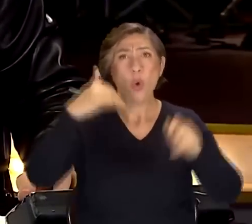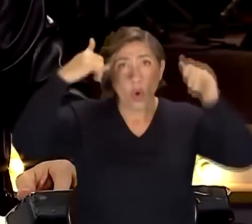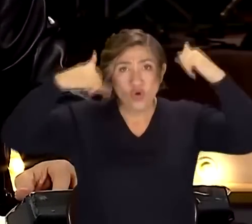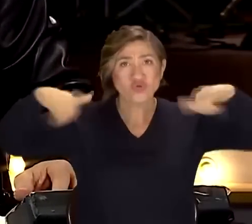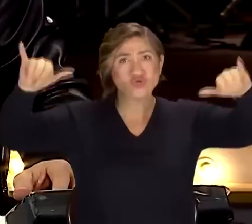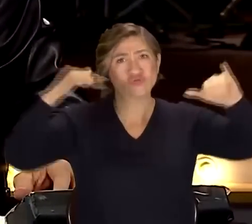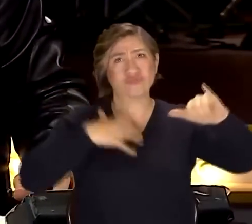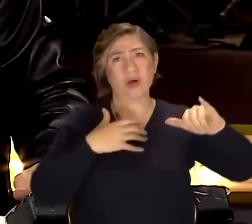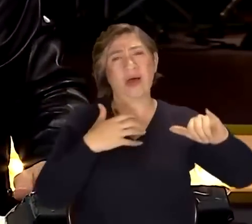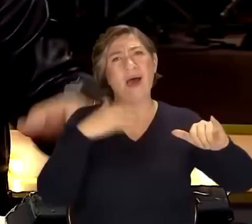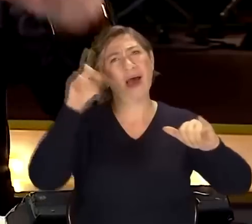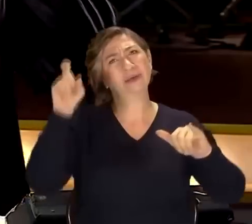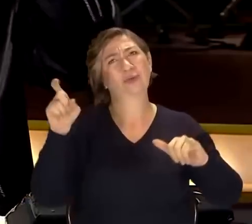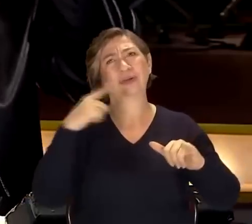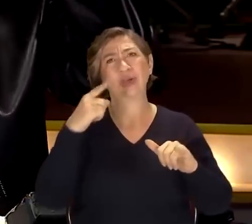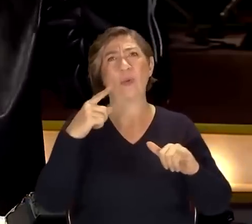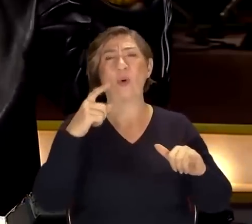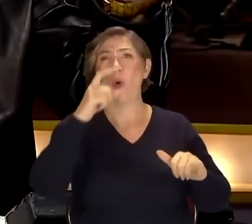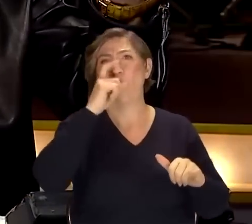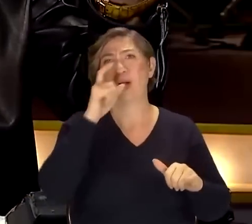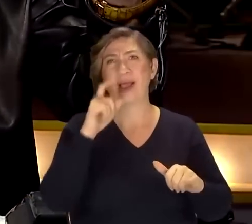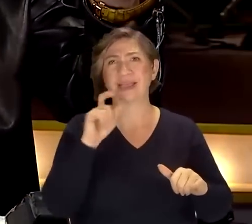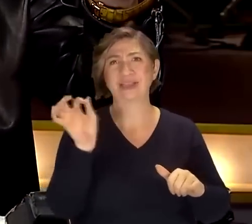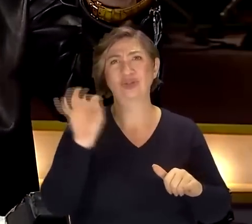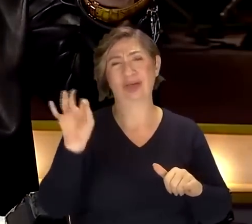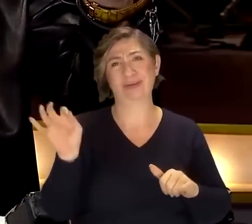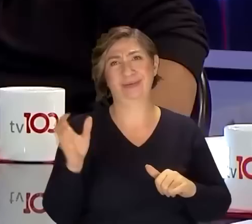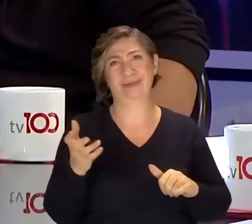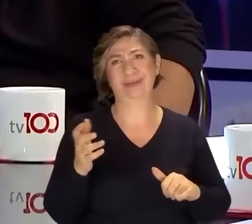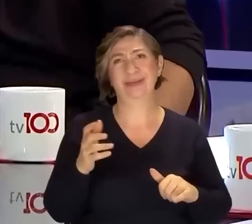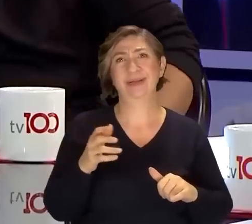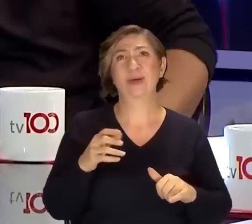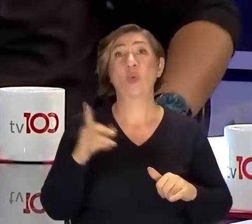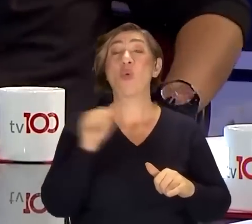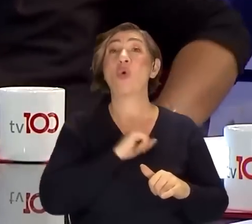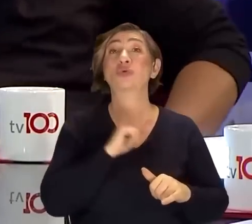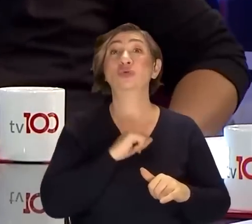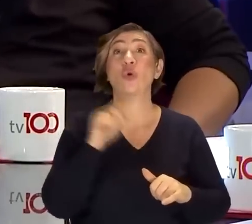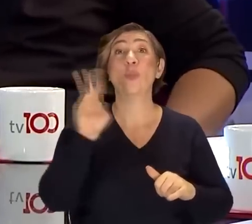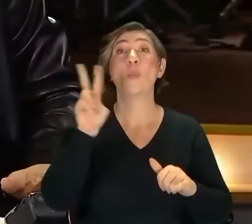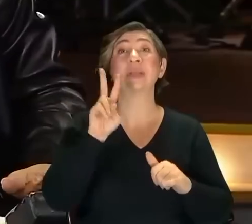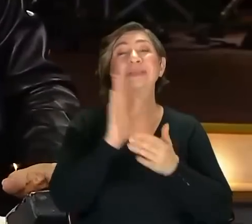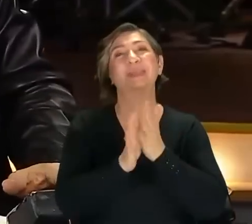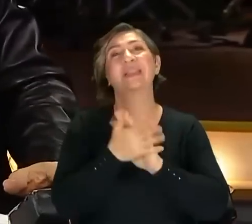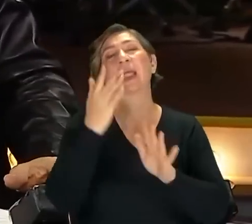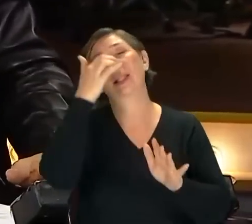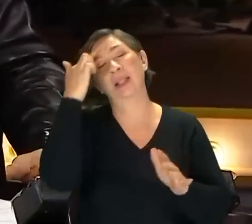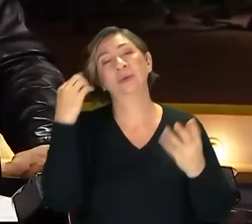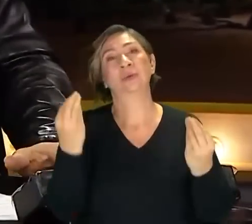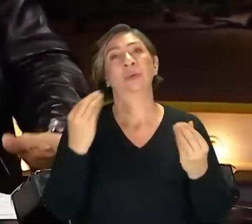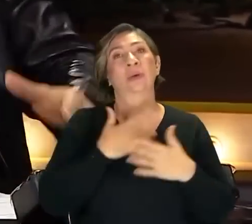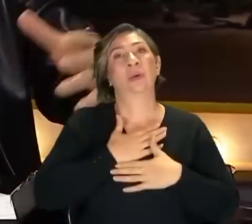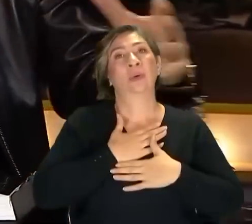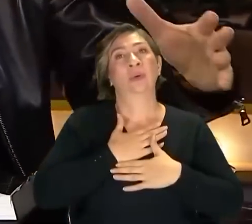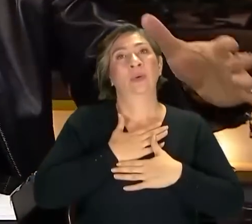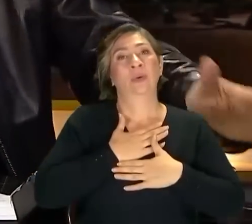öküz, as oraya diyeceğim, Okan Bayülgen yazacak üzerine kocaman. Ya kötü, o hoş değil. Korkunç ve onun modası geçti Allah'tan. Evet geçti, ya.